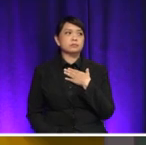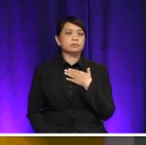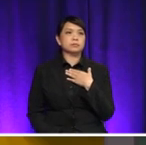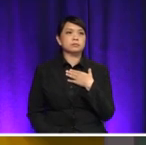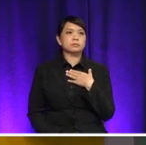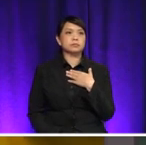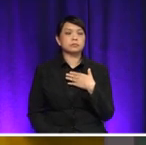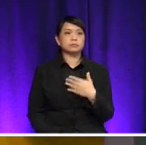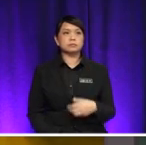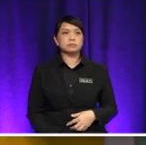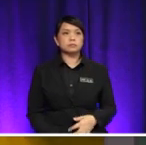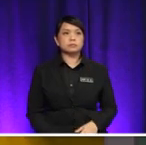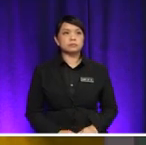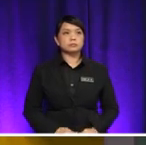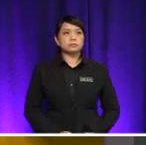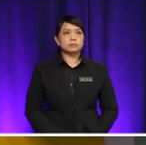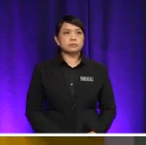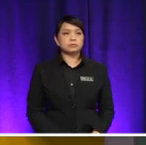dari awal